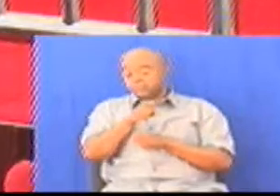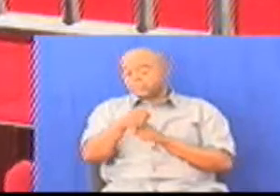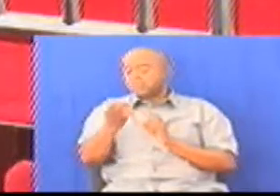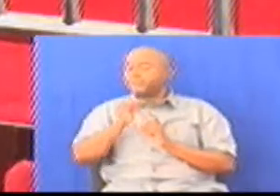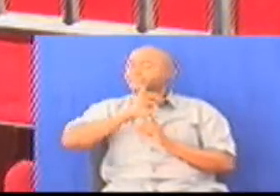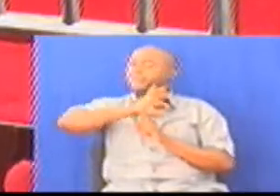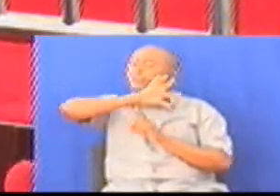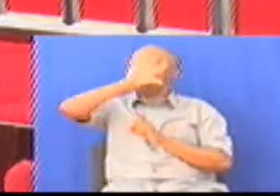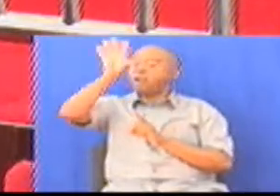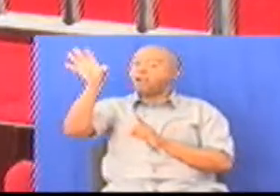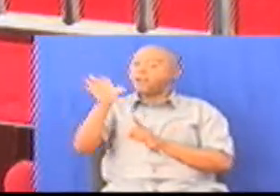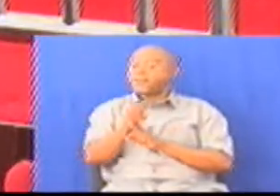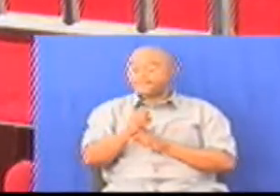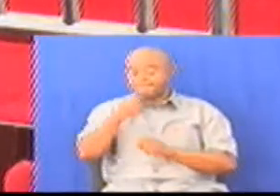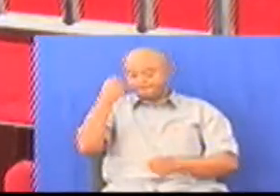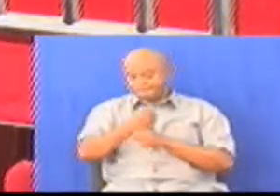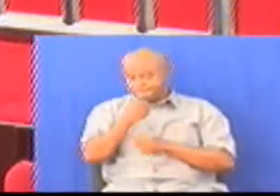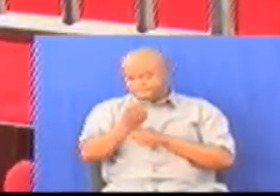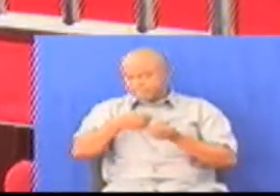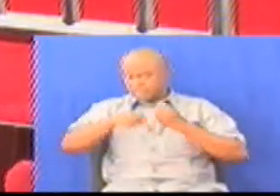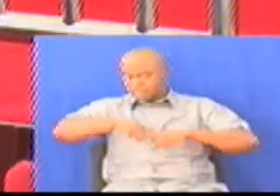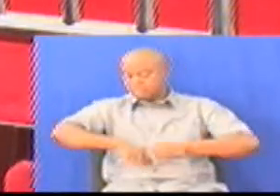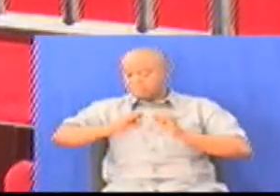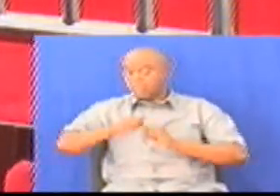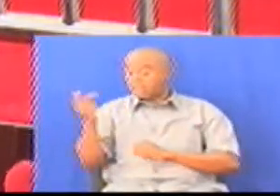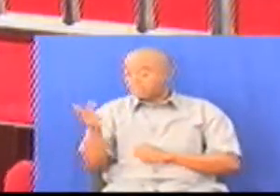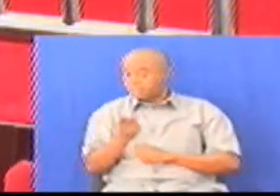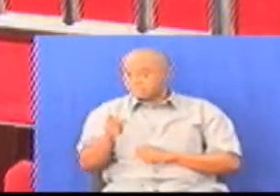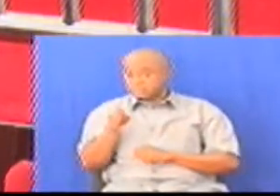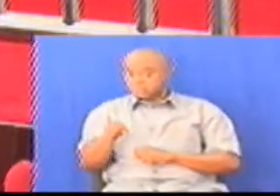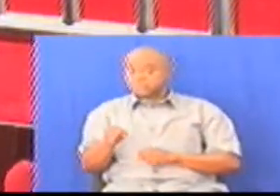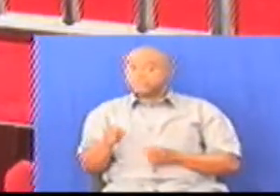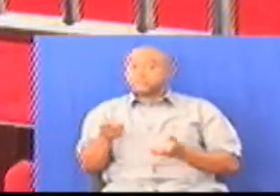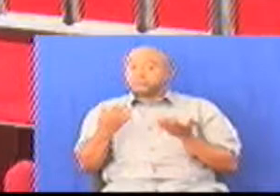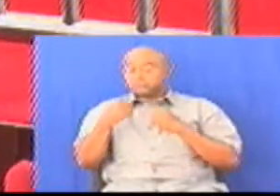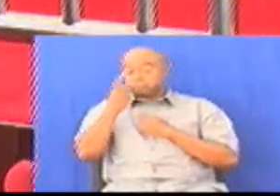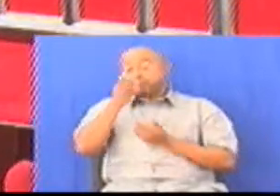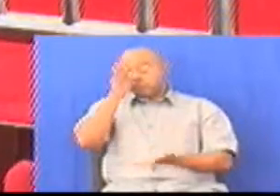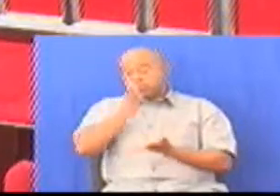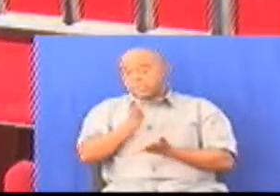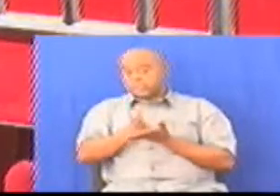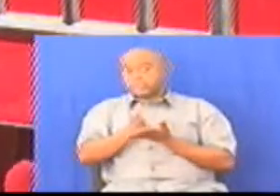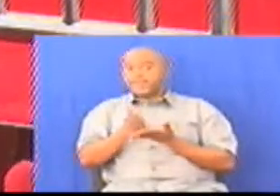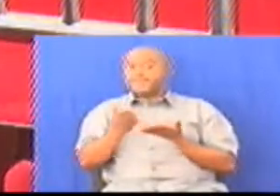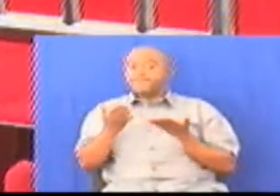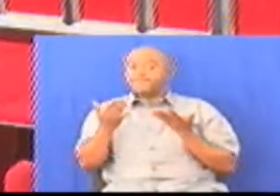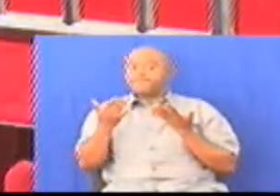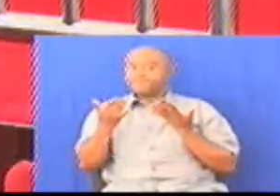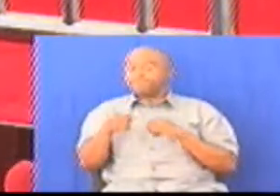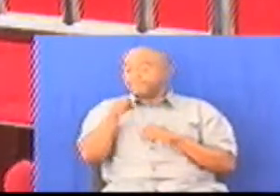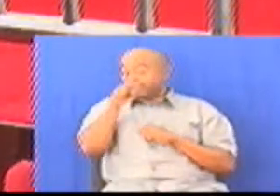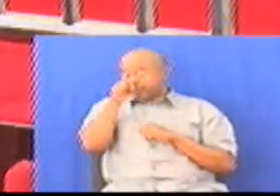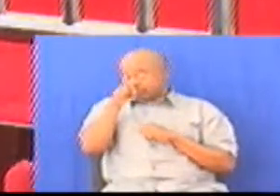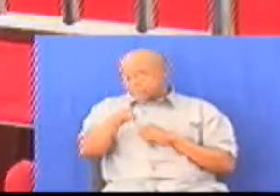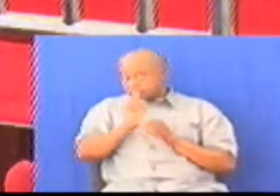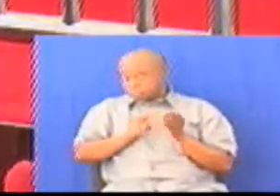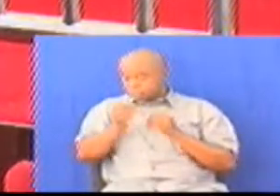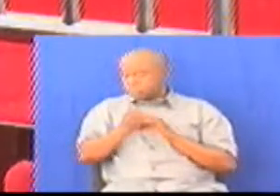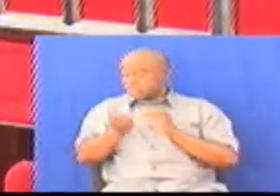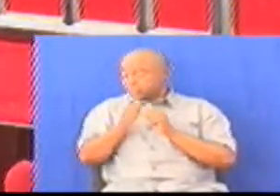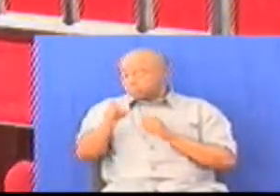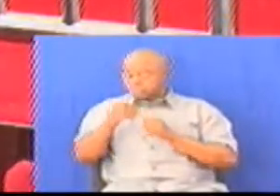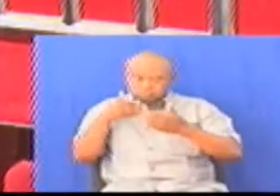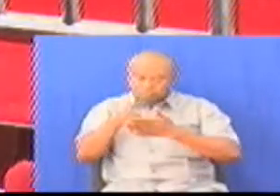yote yanayoshirikiana na mamlaka hizi ili kuhakikisha kwamba kitu hichi hakiwezi